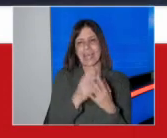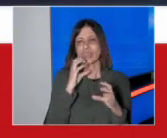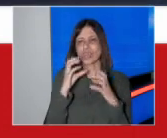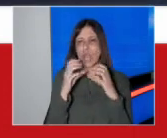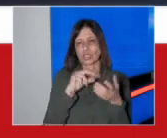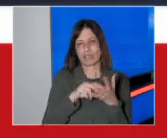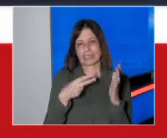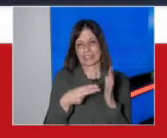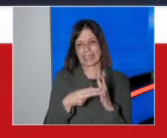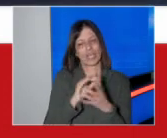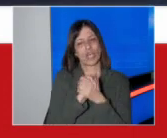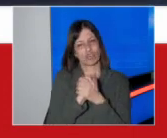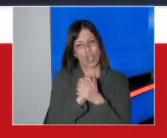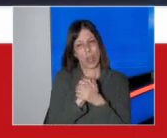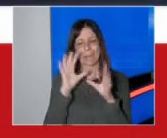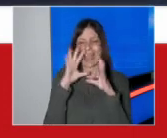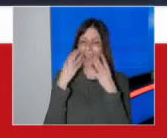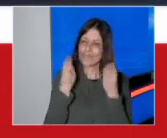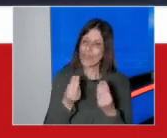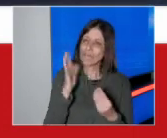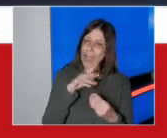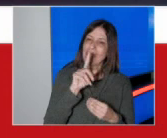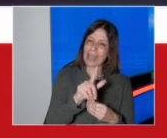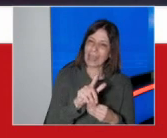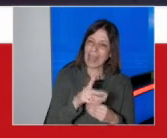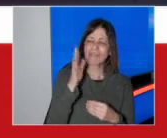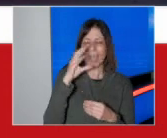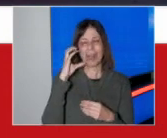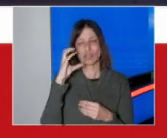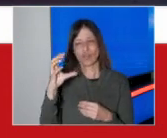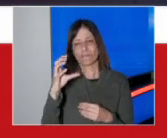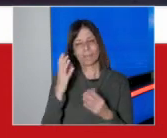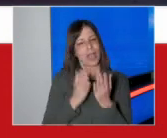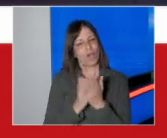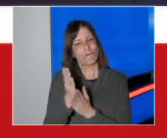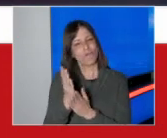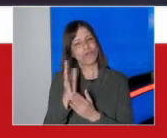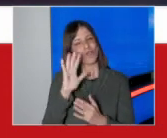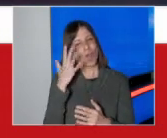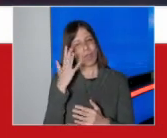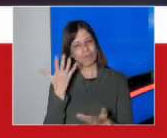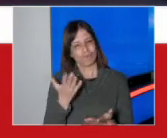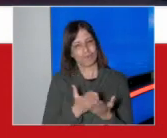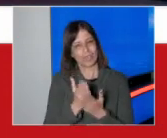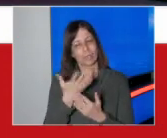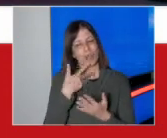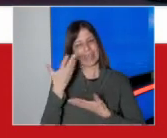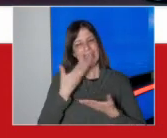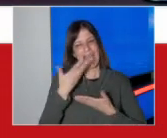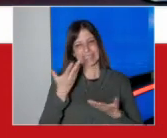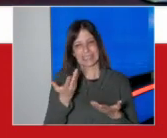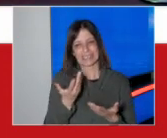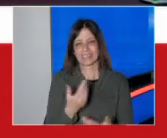איציק. ערב טוב גם לך, יניר, וגם לצופים הקבועים שלנו בכל יום חמישי, אבל בוא נתייחס שנייה